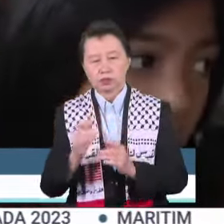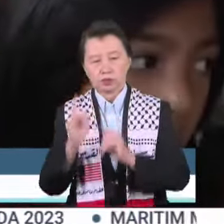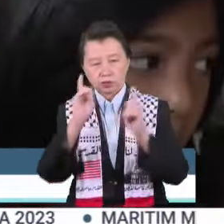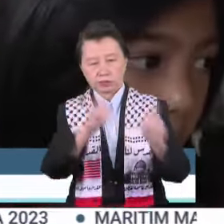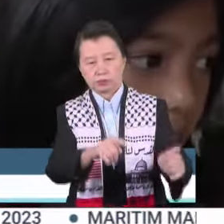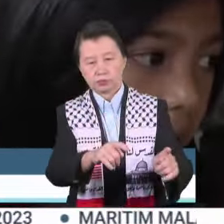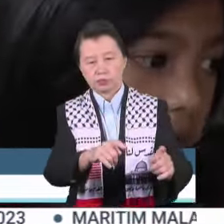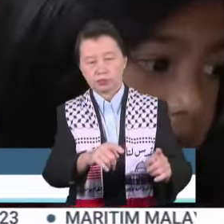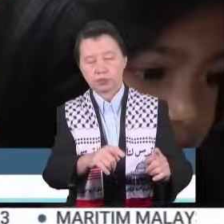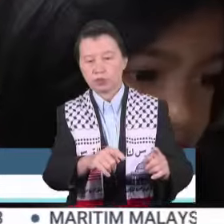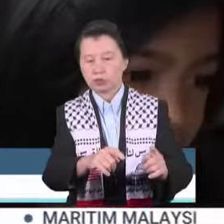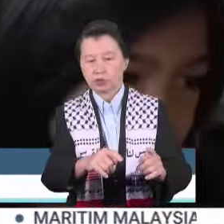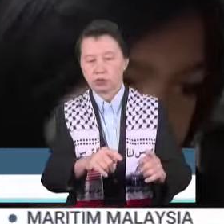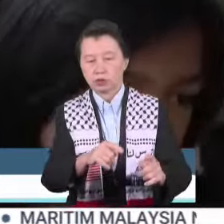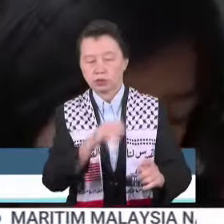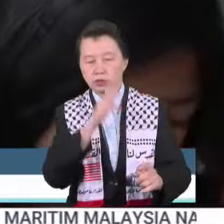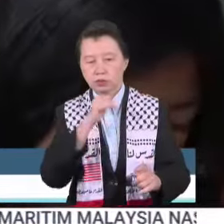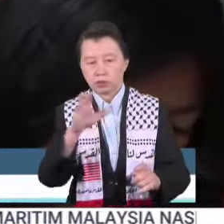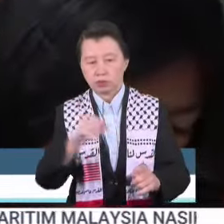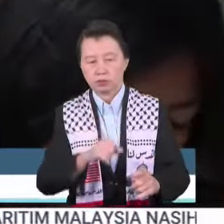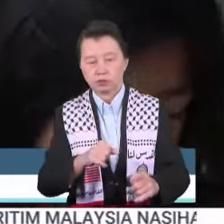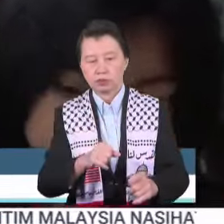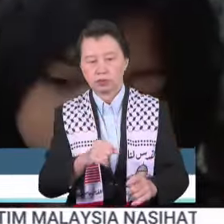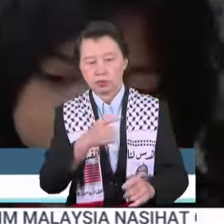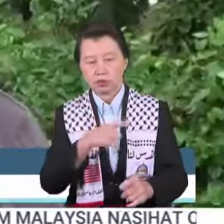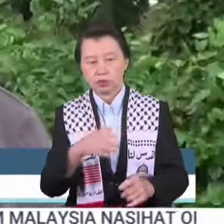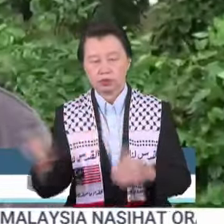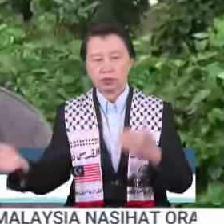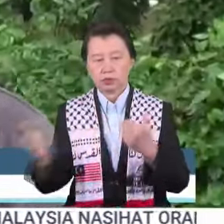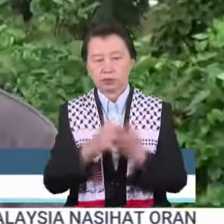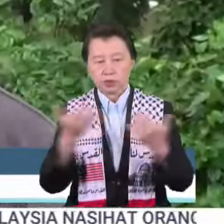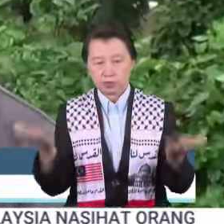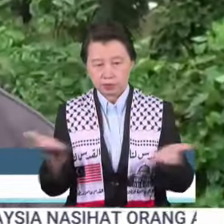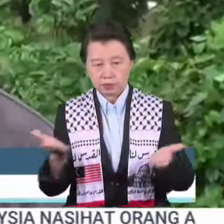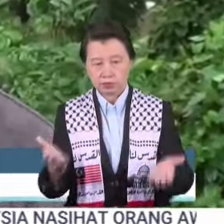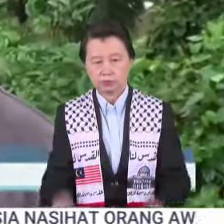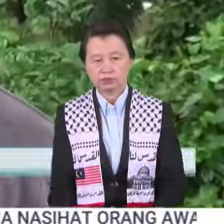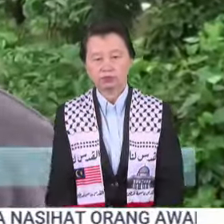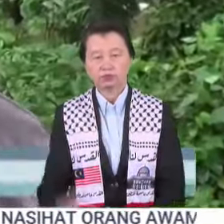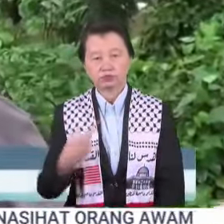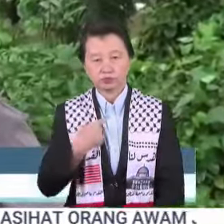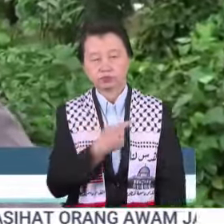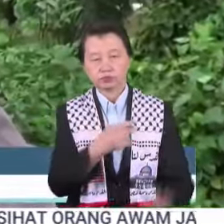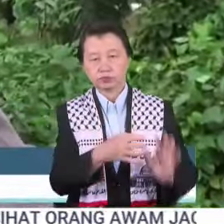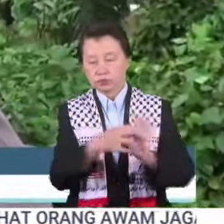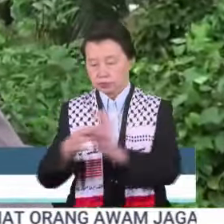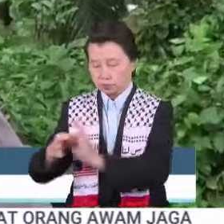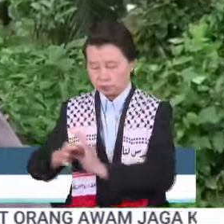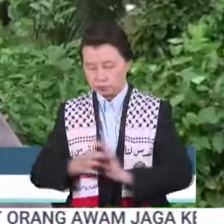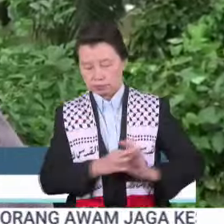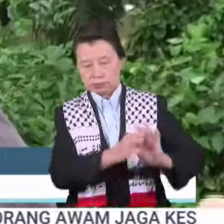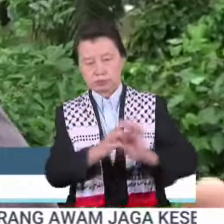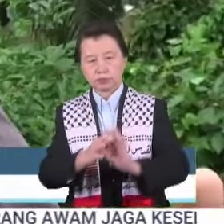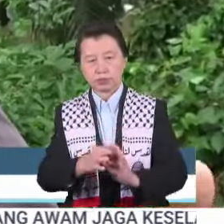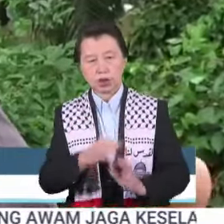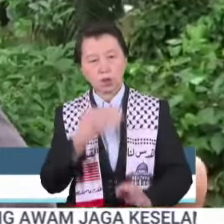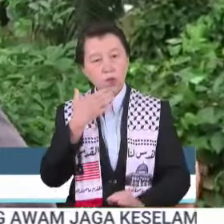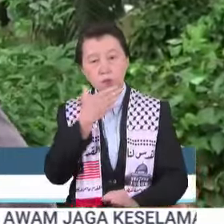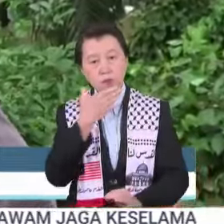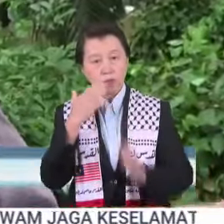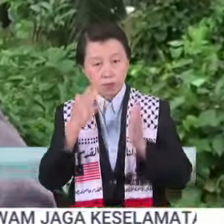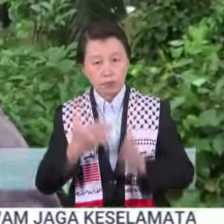pergi pusat pemindah tu kita Ambillah daripada situ ATL sini kita bergand bahu a Pemuda ke